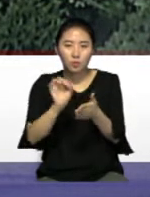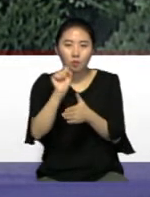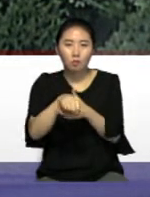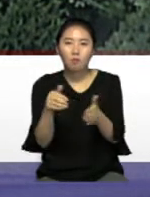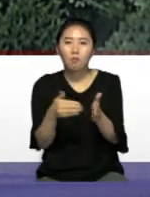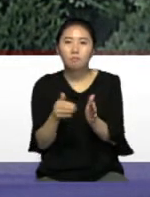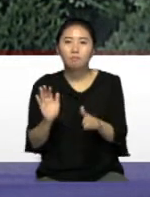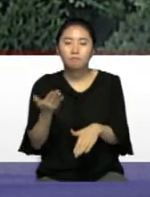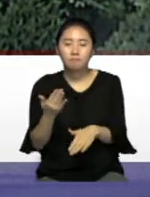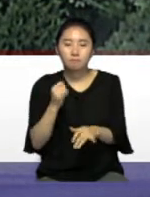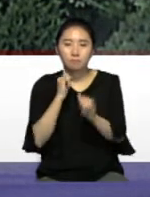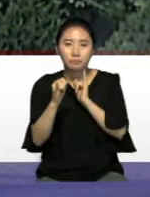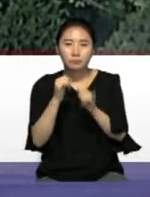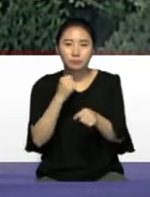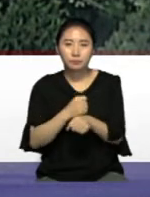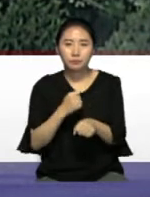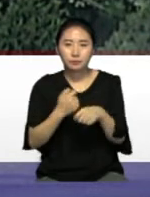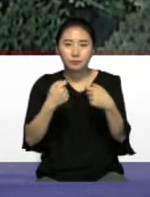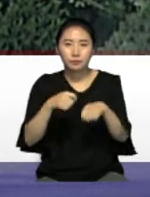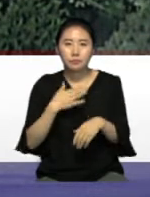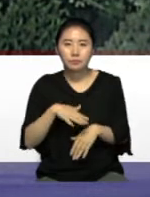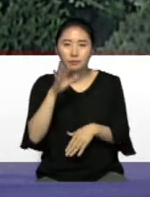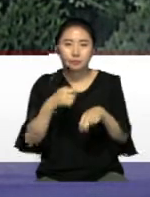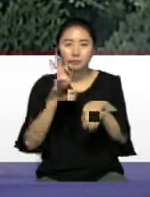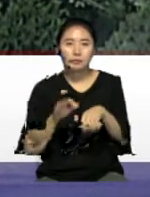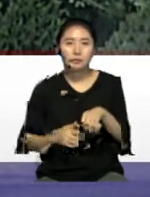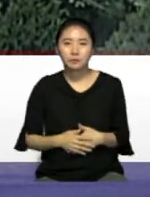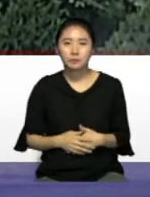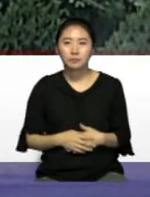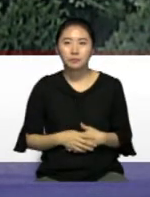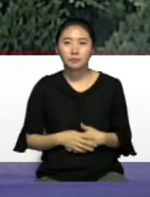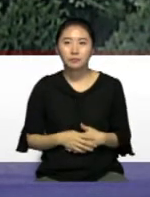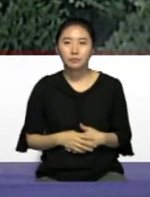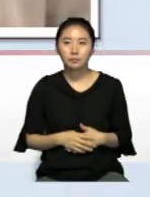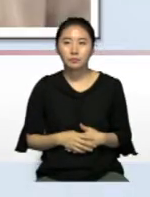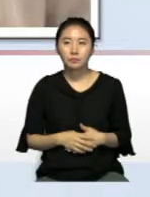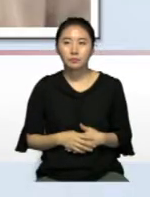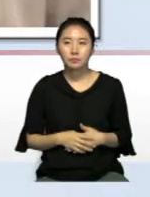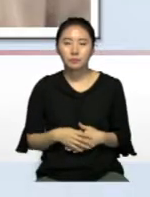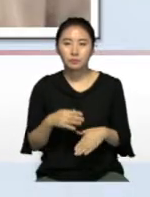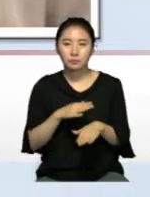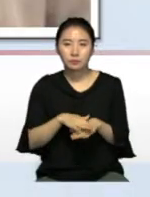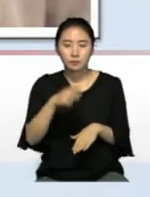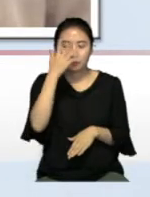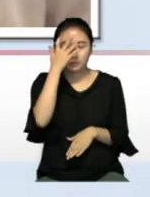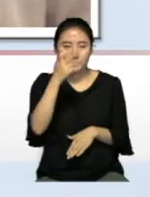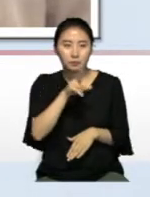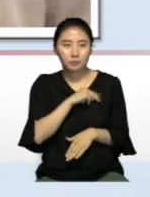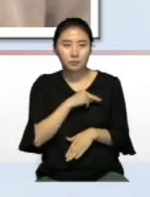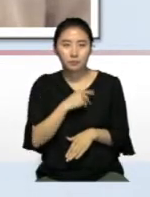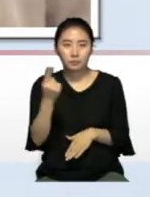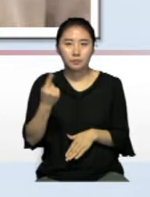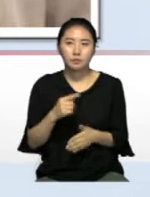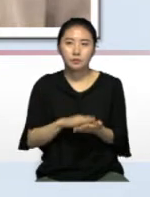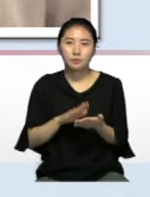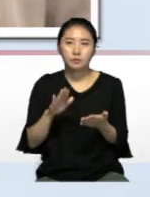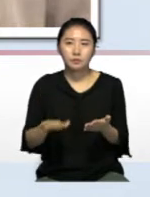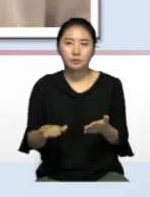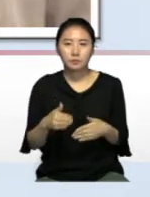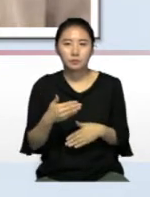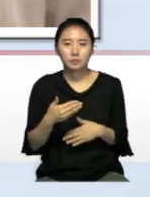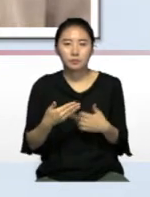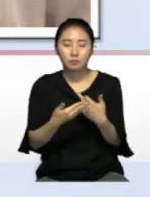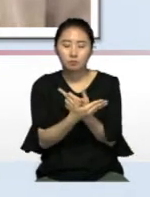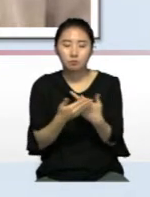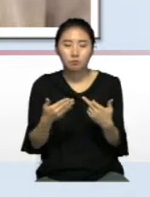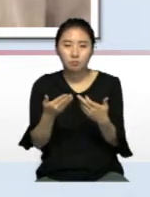통과됐는데요. 취재기자 전화 연결해 자세한 이야기 들어보겠습니다. 김국희 기자. 네, 용산구 의회에 나와 있습니다. 네,